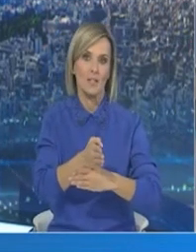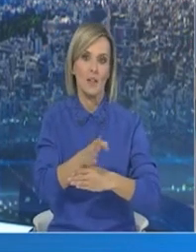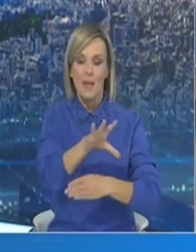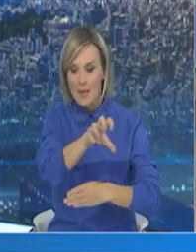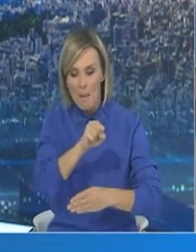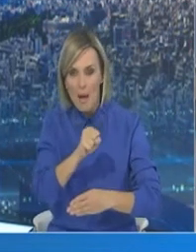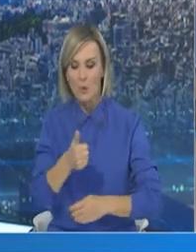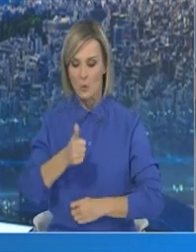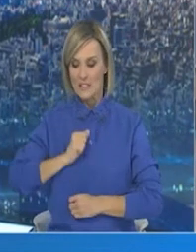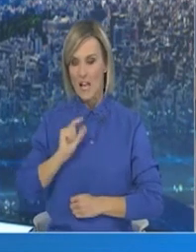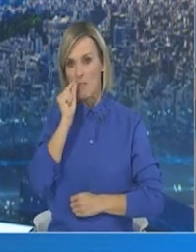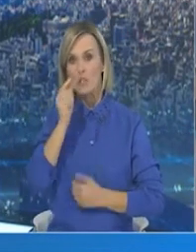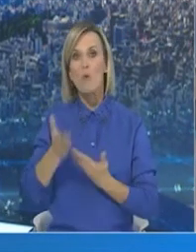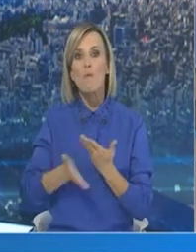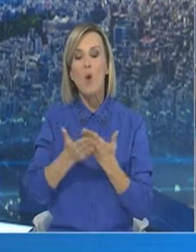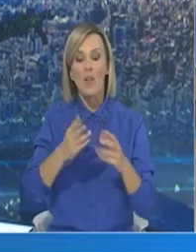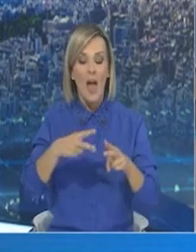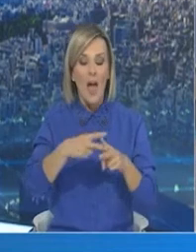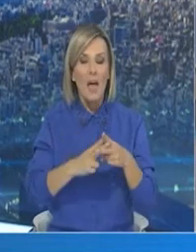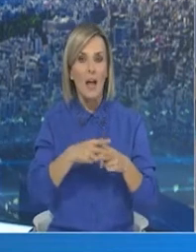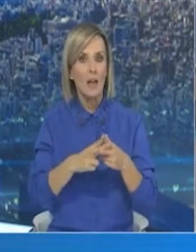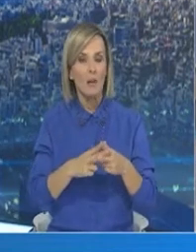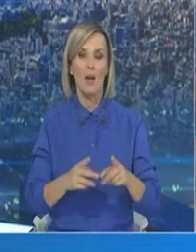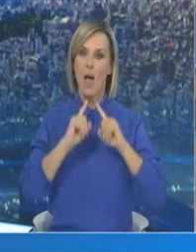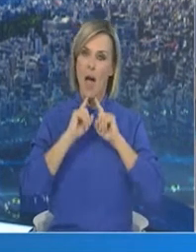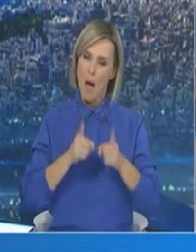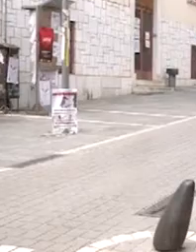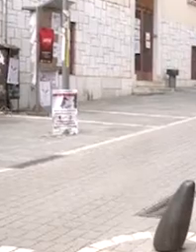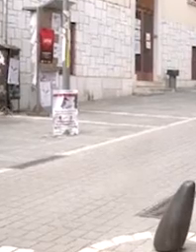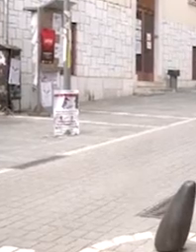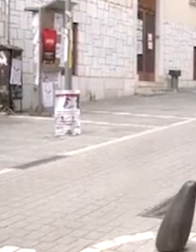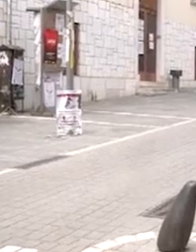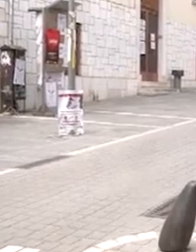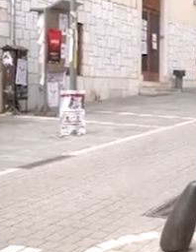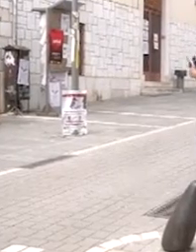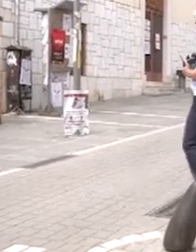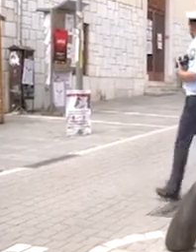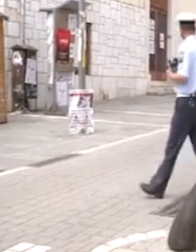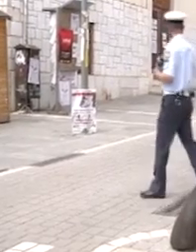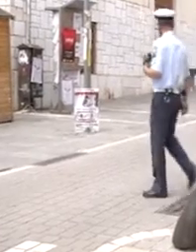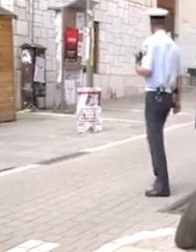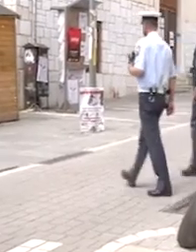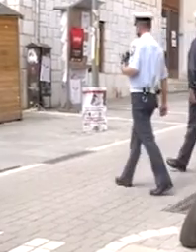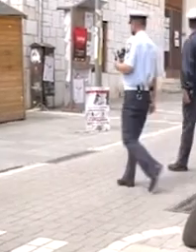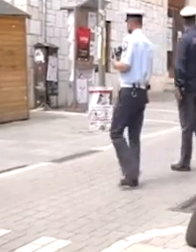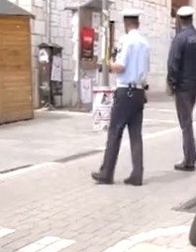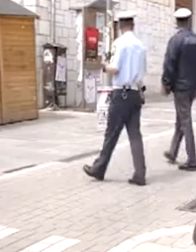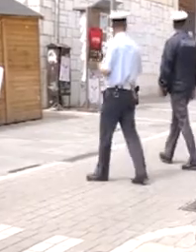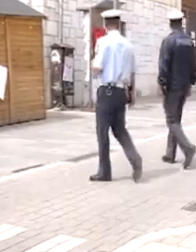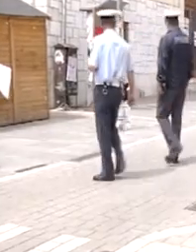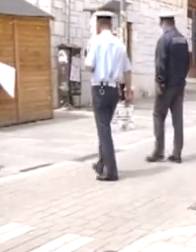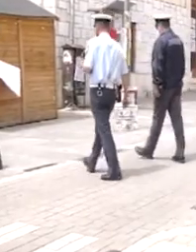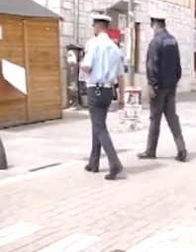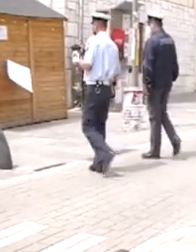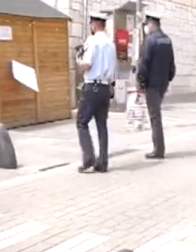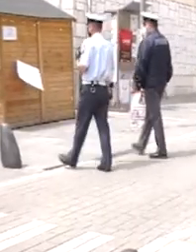του είδους το διαγνωστικό έλεγχο και ότι η απόφαση θα είναι θετική. Την επανεκκίνηση επιπλέον δραστηριοτήτων, όπως είναι οι